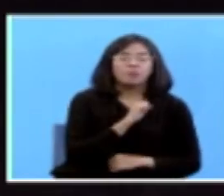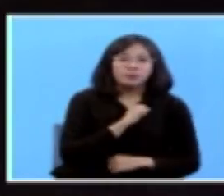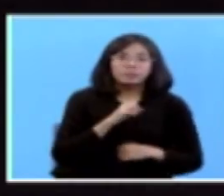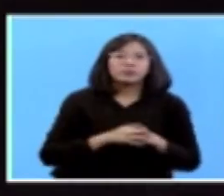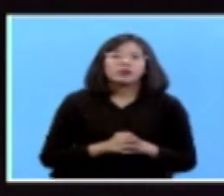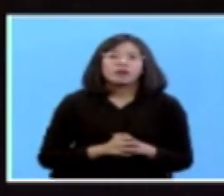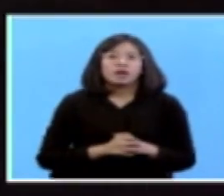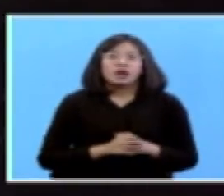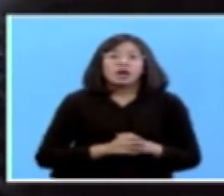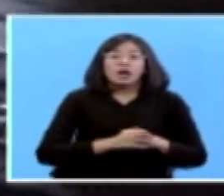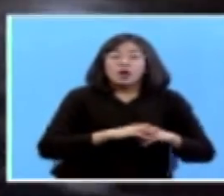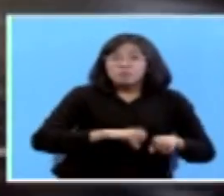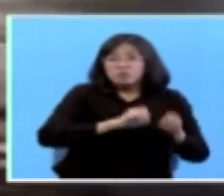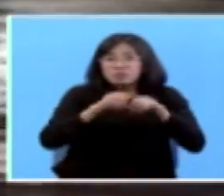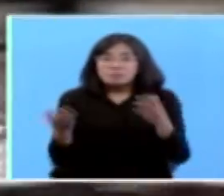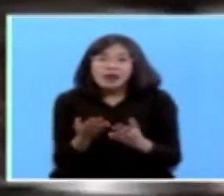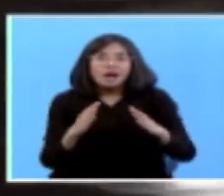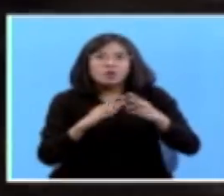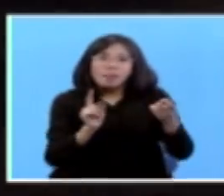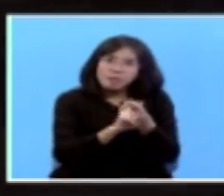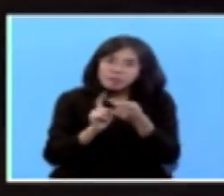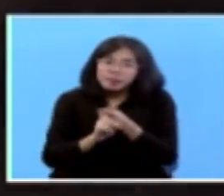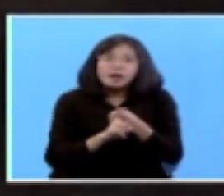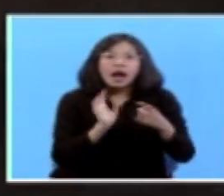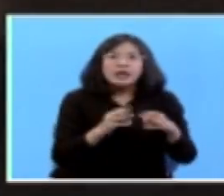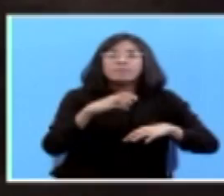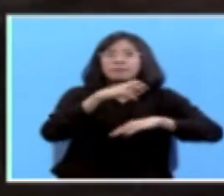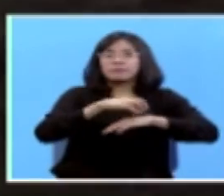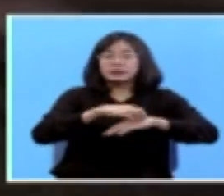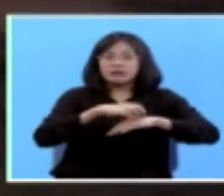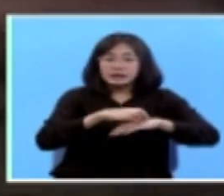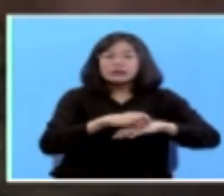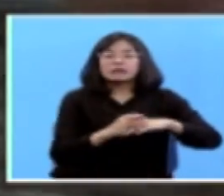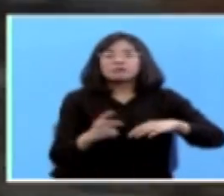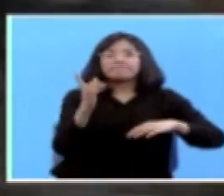Tidak hanya mengungsi ke rumah kerabat, sebagian warga juga bertahan di masjid desa setempat.